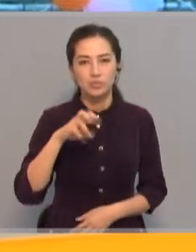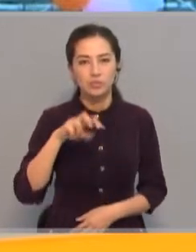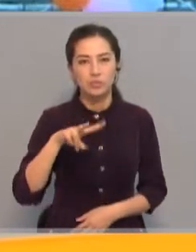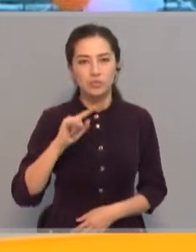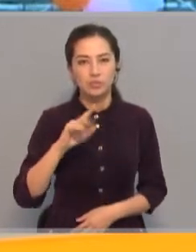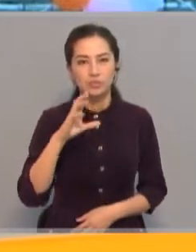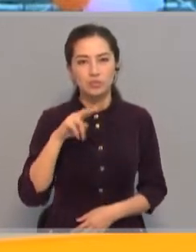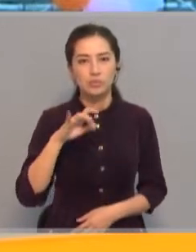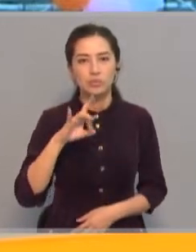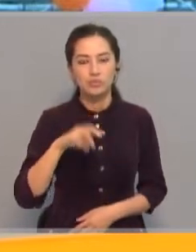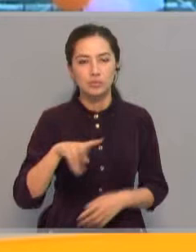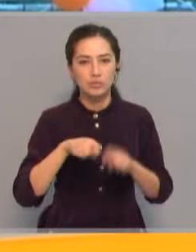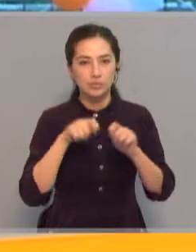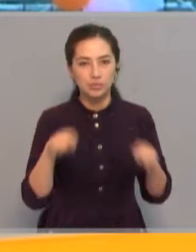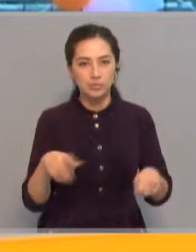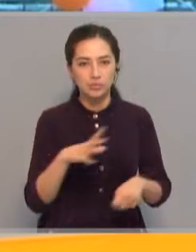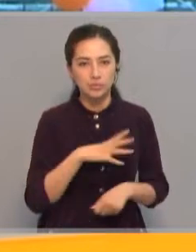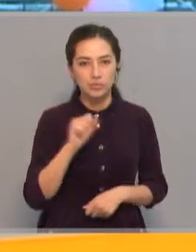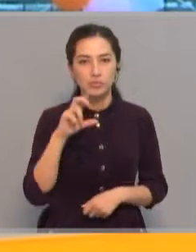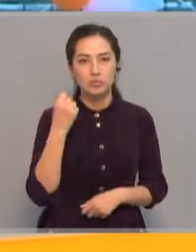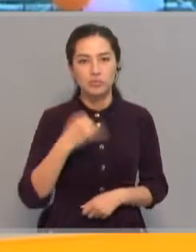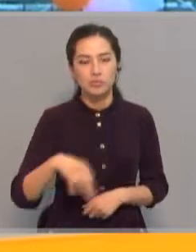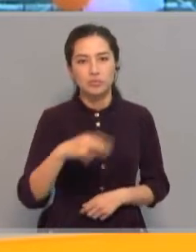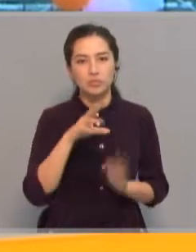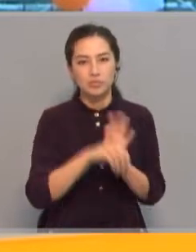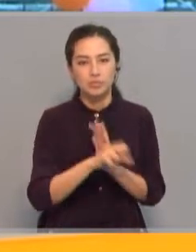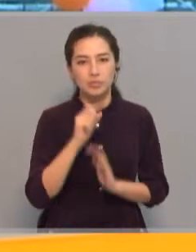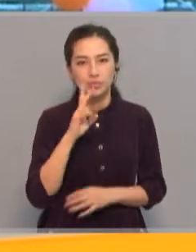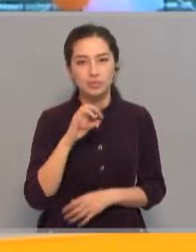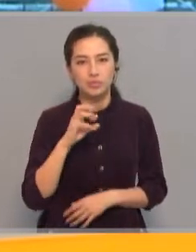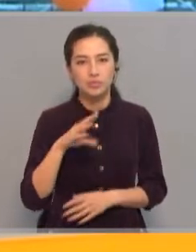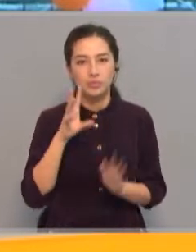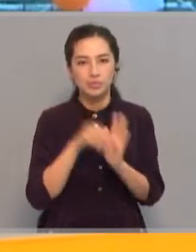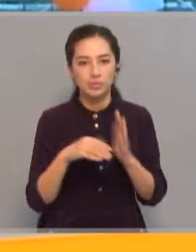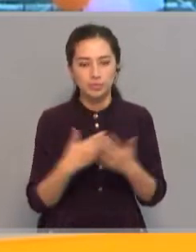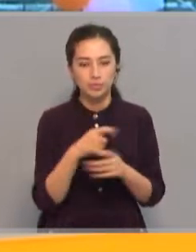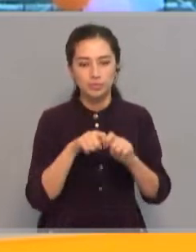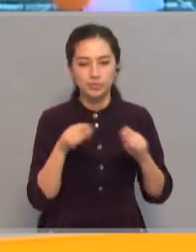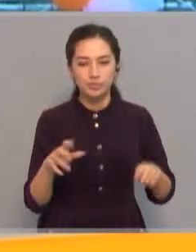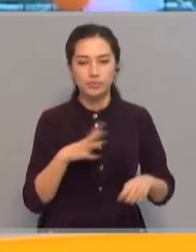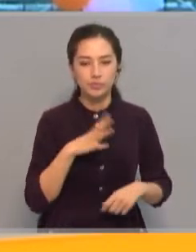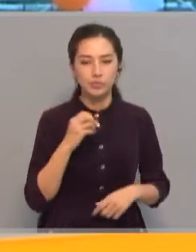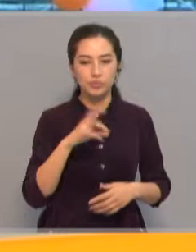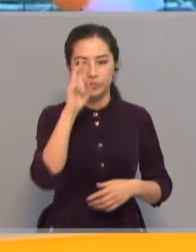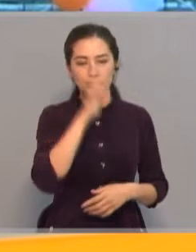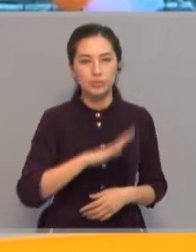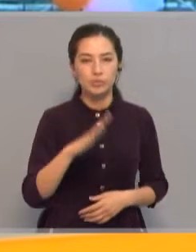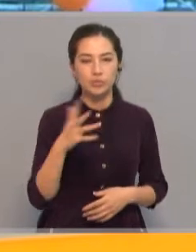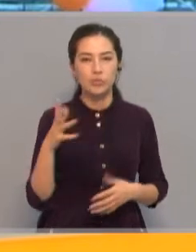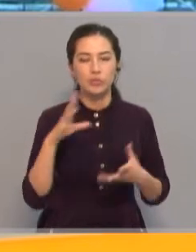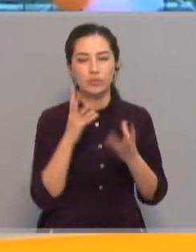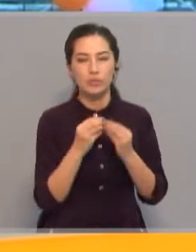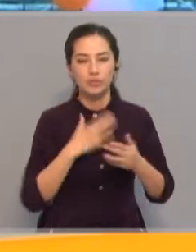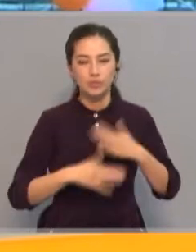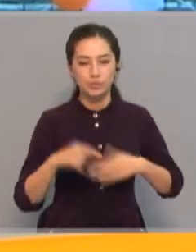мекенінде спорт алаңшасы ашылса, Абай ауылдық округі әкімдігінің қызметкерлері жаңа ғимаратқа кірді. Осылайша өңірде қос бірдей